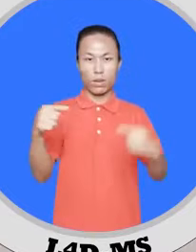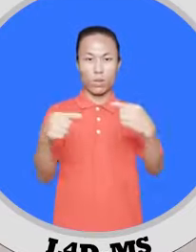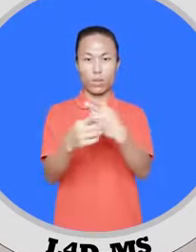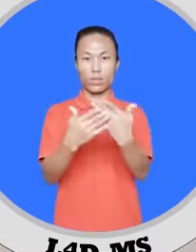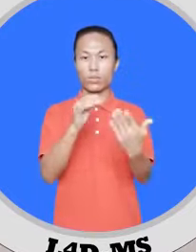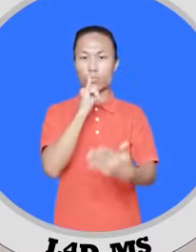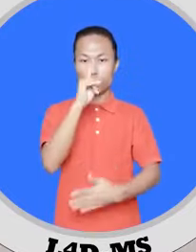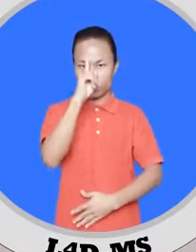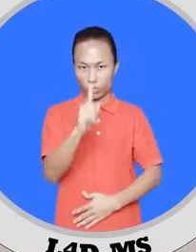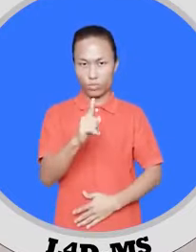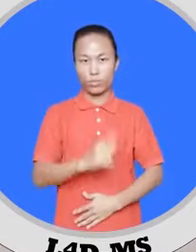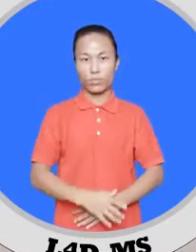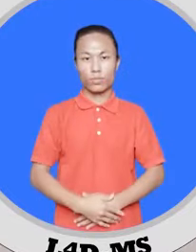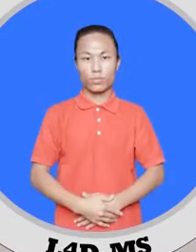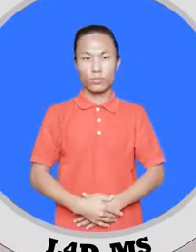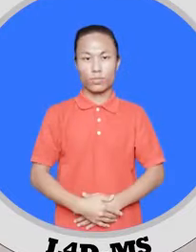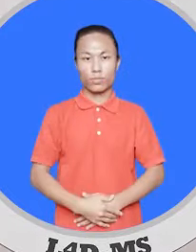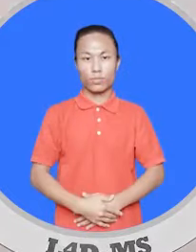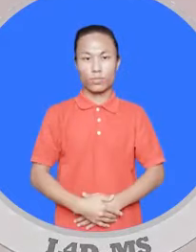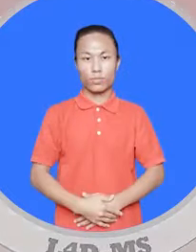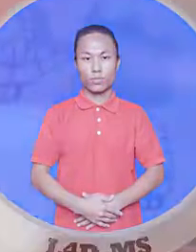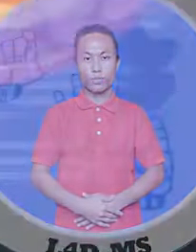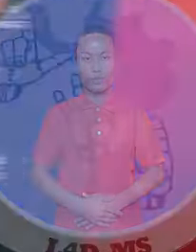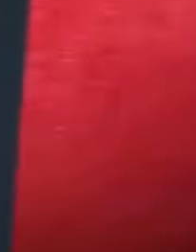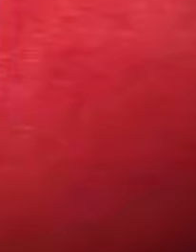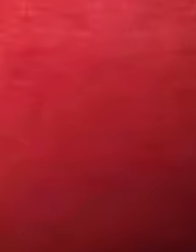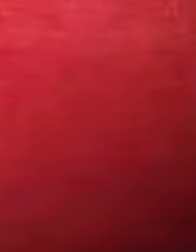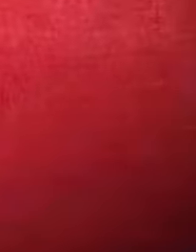က်နက်ကြီးနဲ့ပစ်ခတ်တာတွေအမြဲလုပ်နေကြပါပဲ